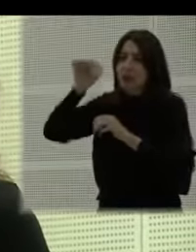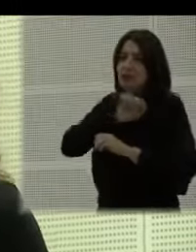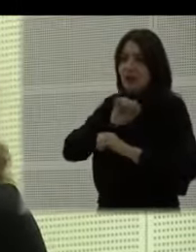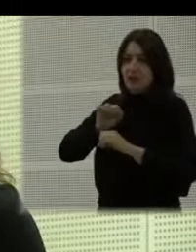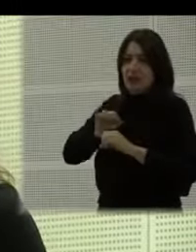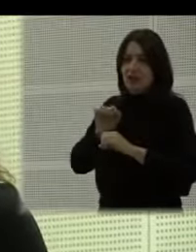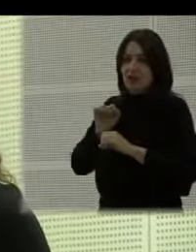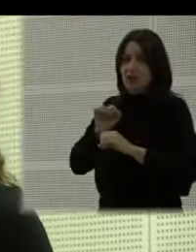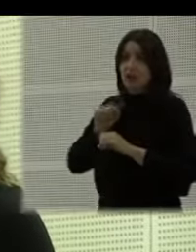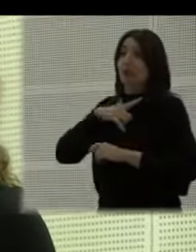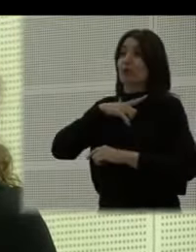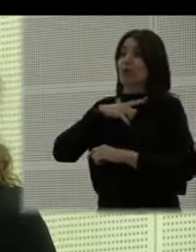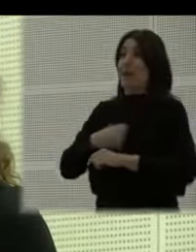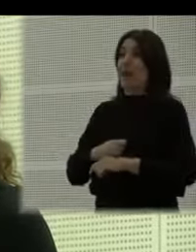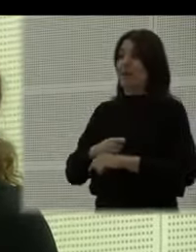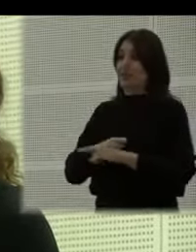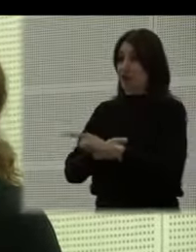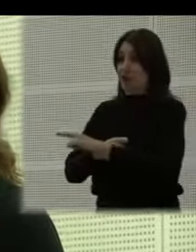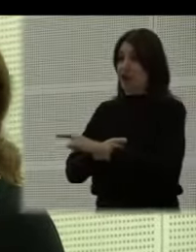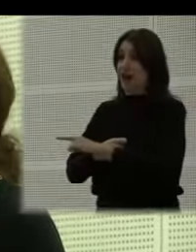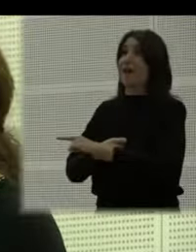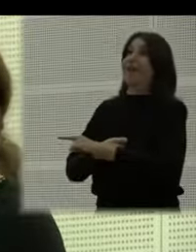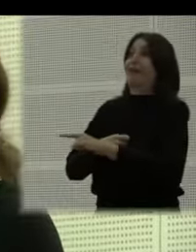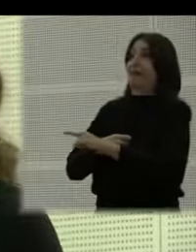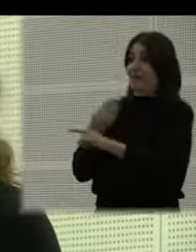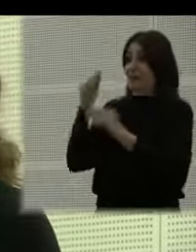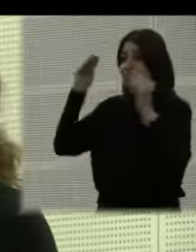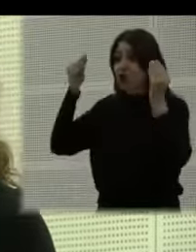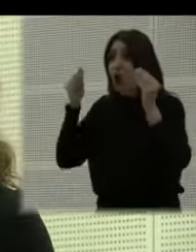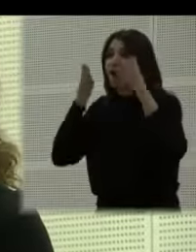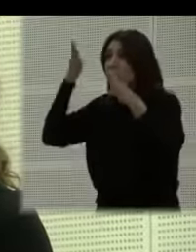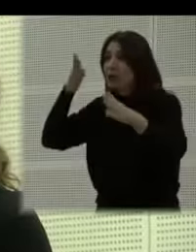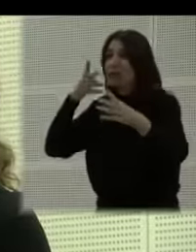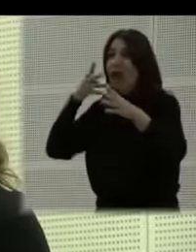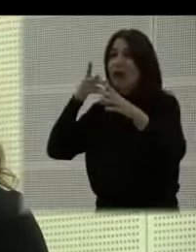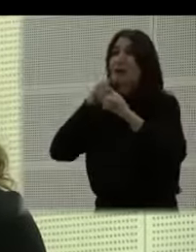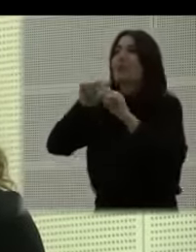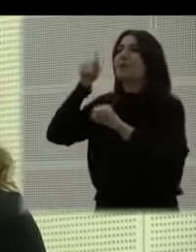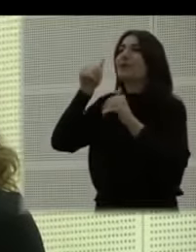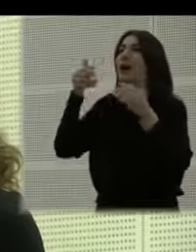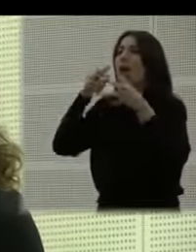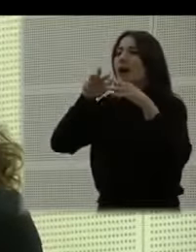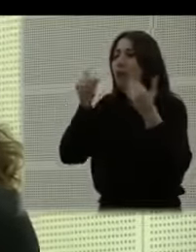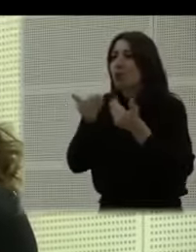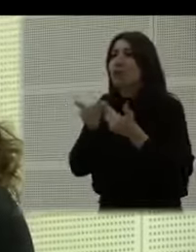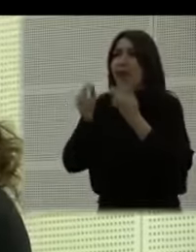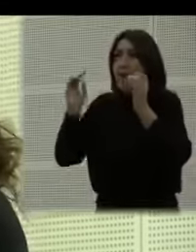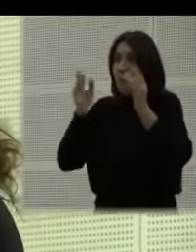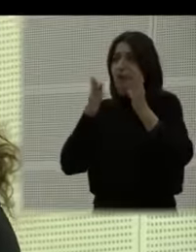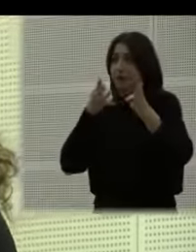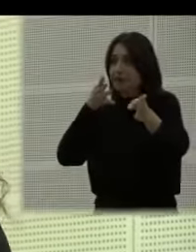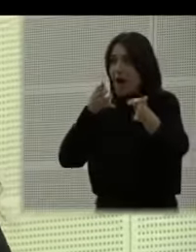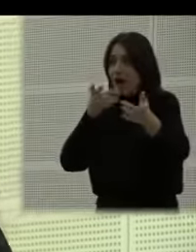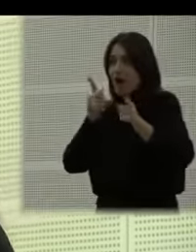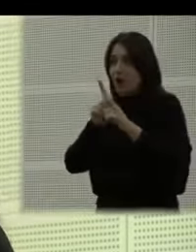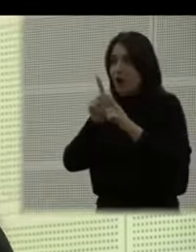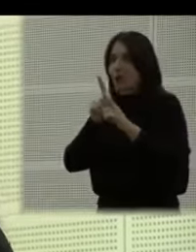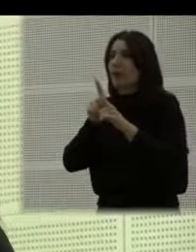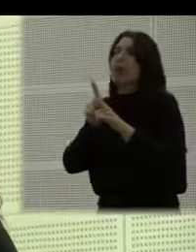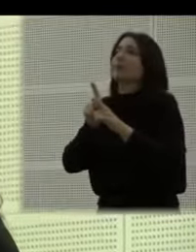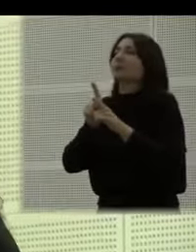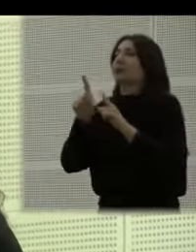i partigiani, i giovani che sono andati a combattere nella prima guerra mondiale, gli eroi del